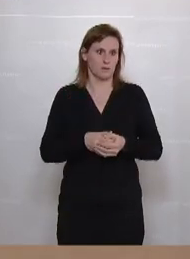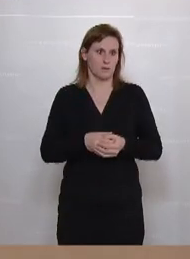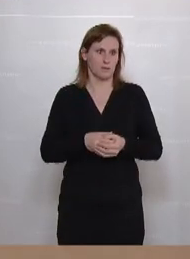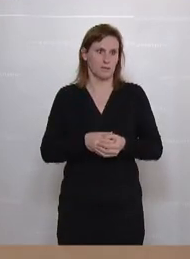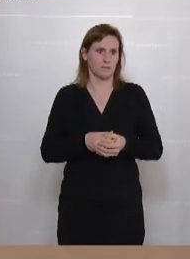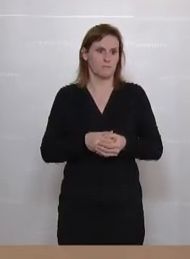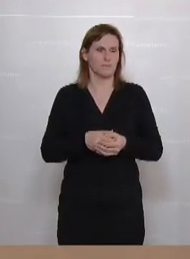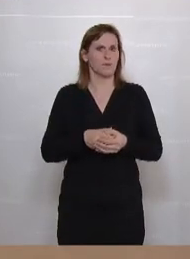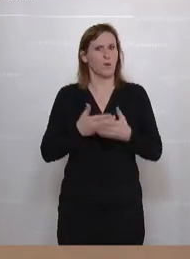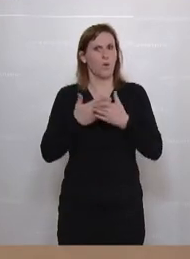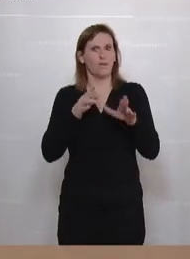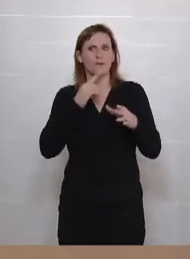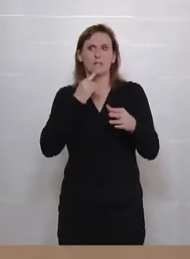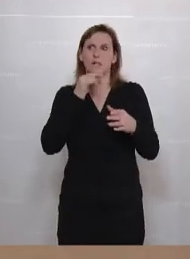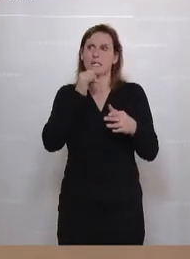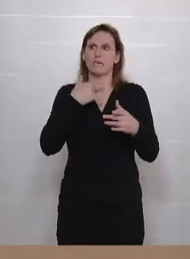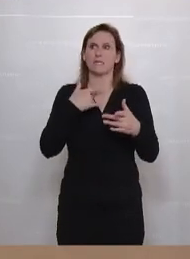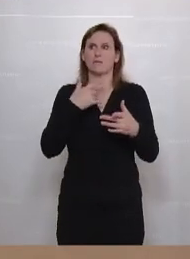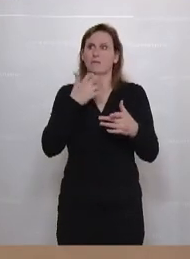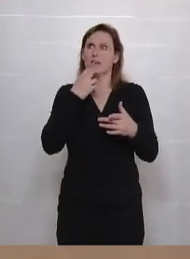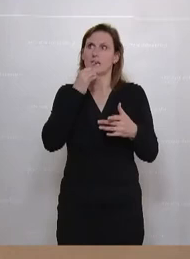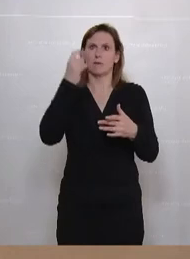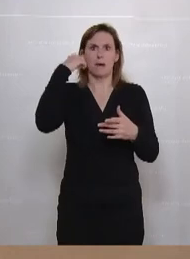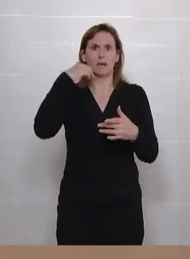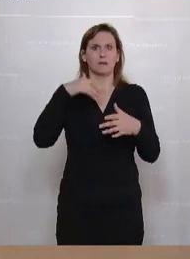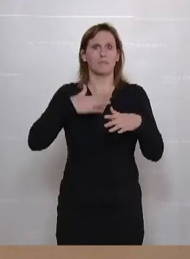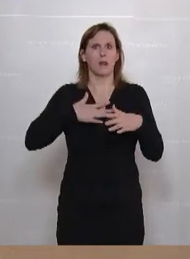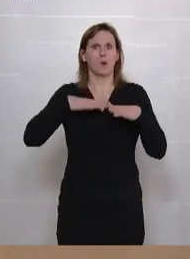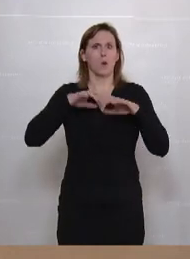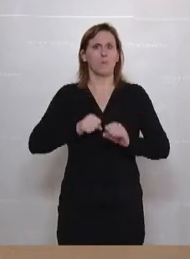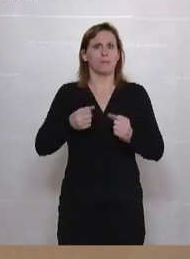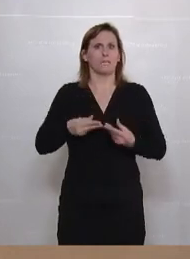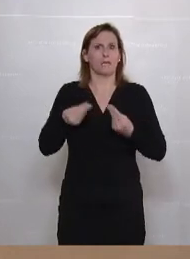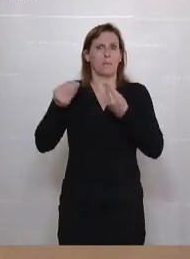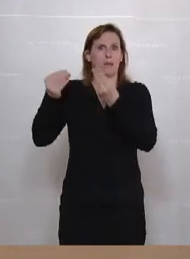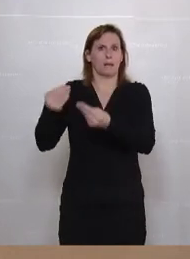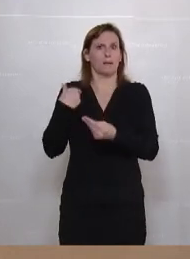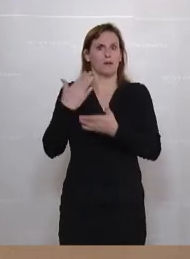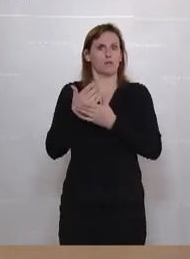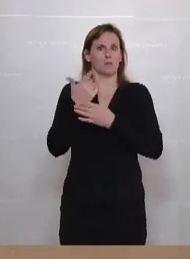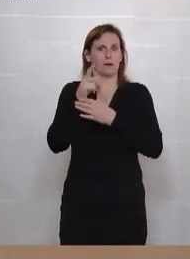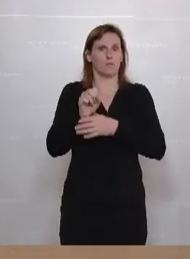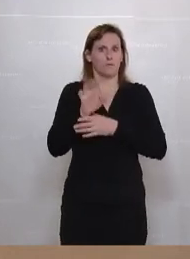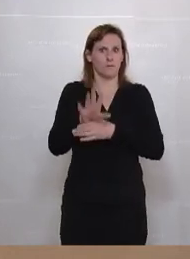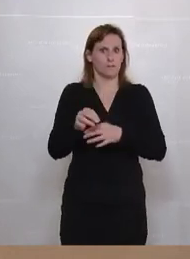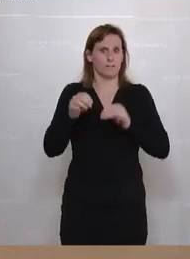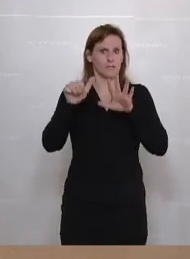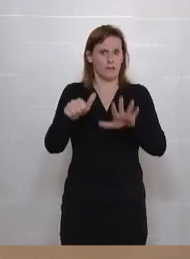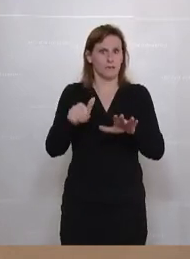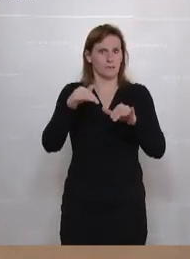dass es hier darum geht, dass Kompetenzen uns abgenommen werden. Wir haben ja genau gesehen 2015/16, dass letzten Endes wir